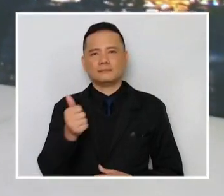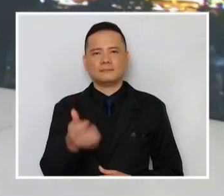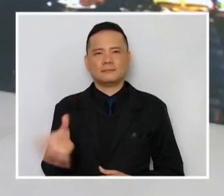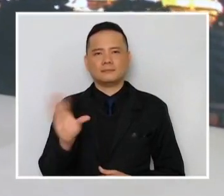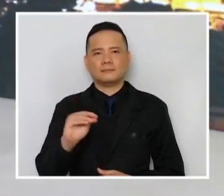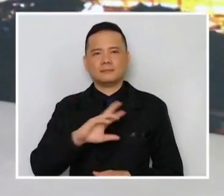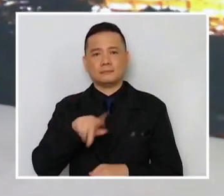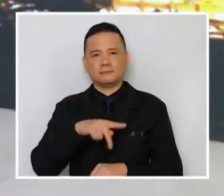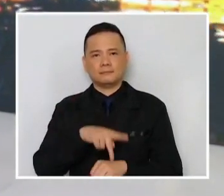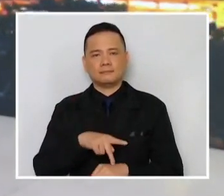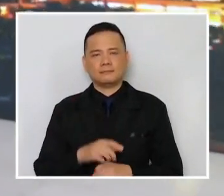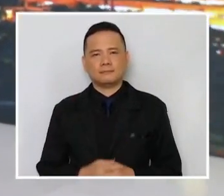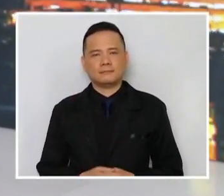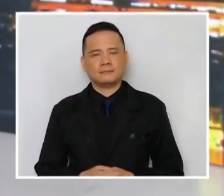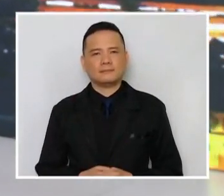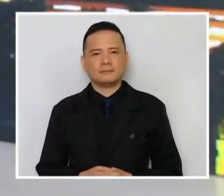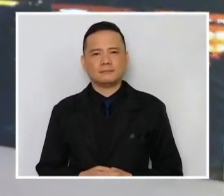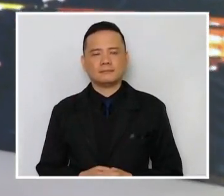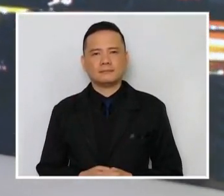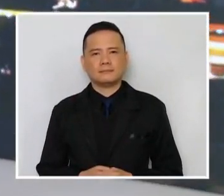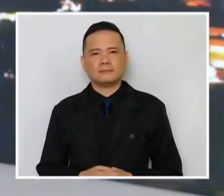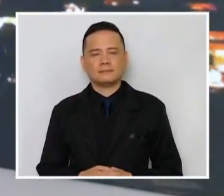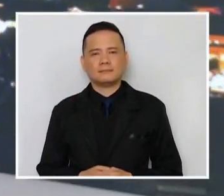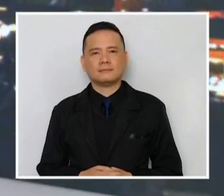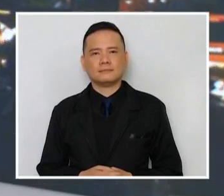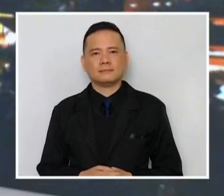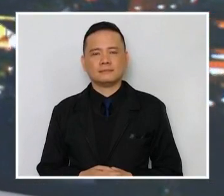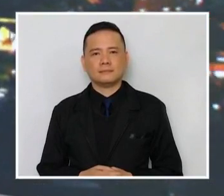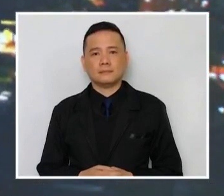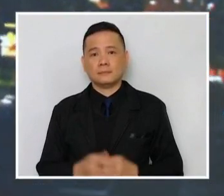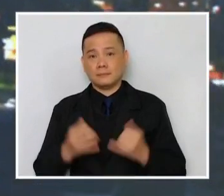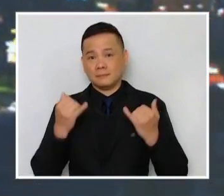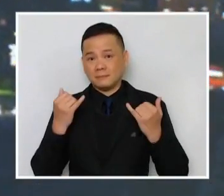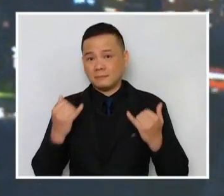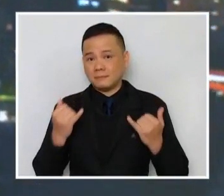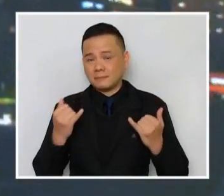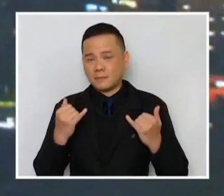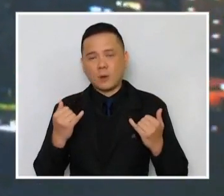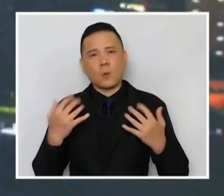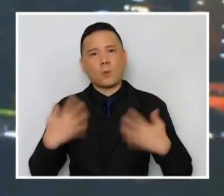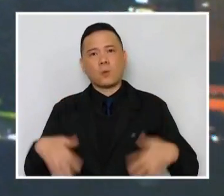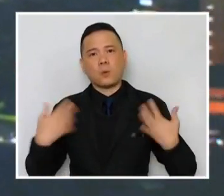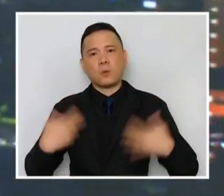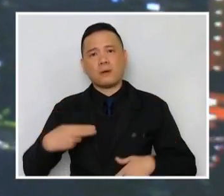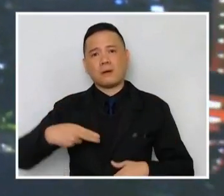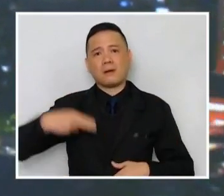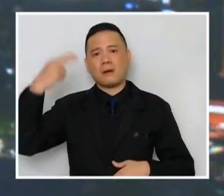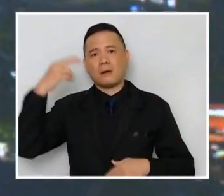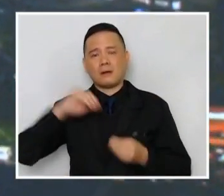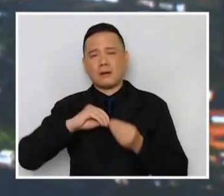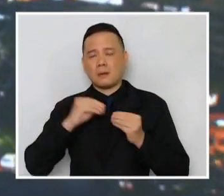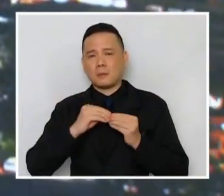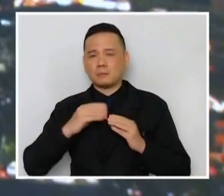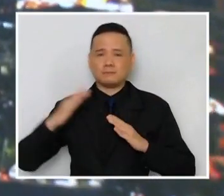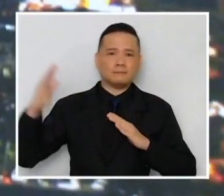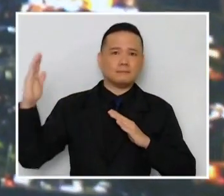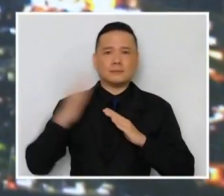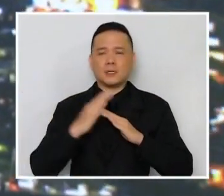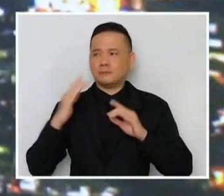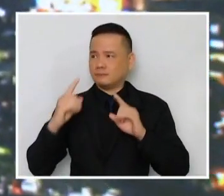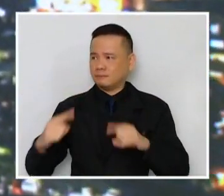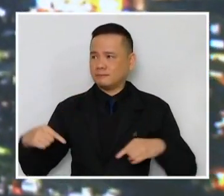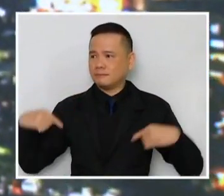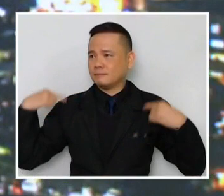Magandang gabi, bayan! Naitala ngayong araw ang panibagong record high o ang pinakamataas na bilang ng mga kaso